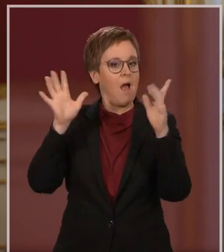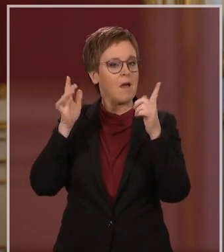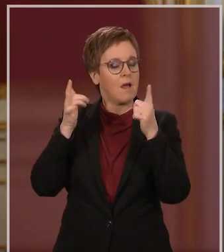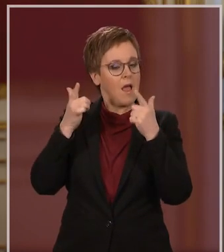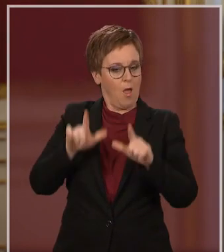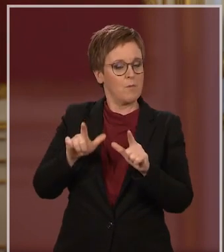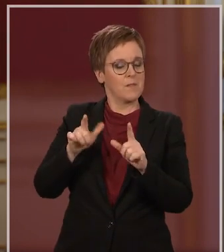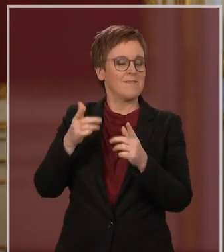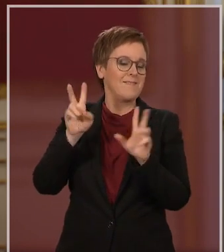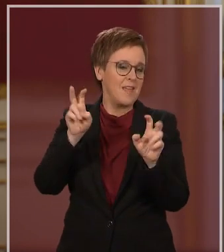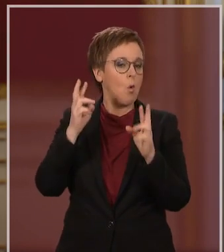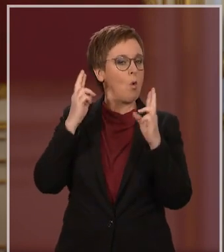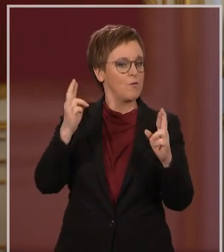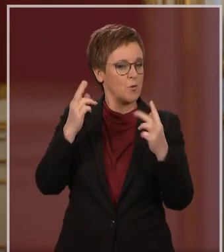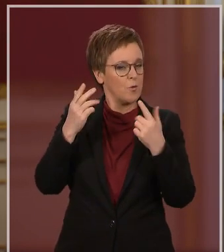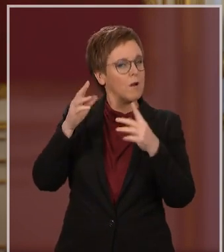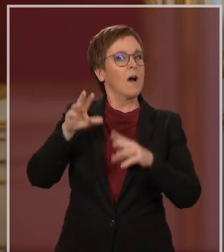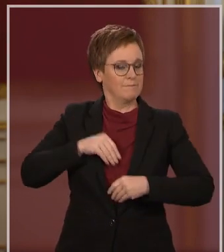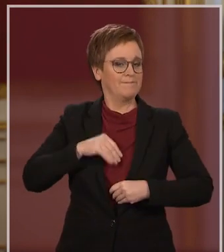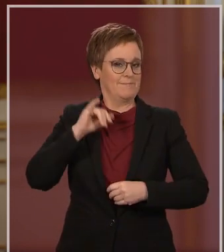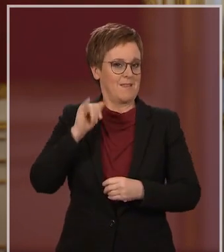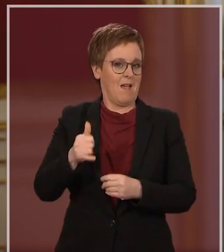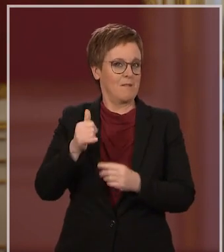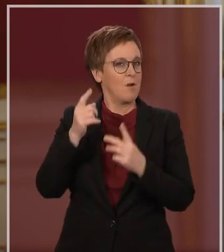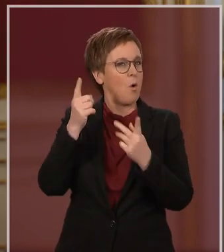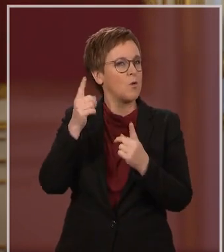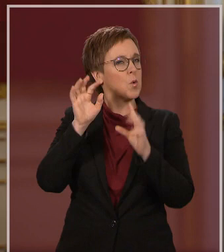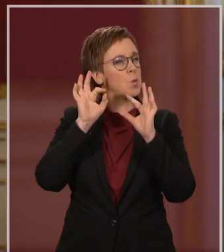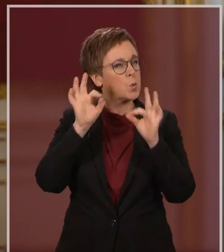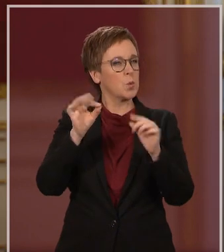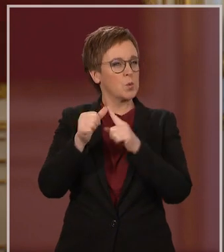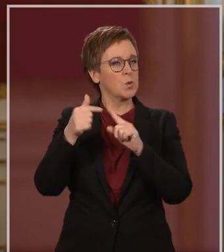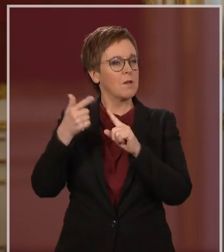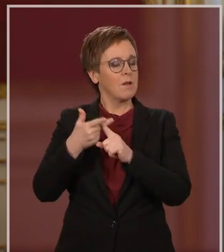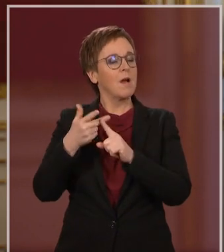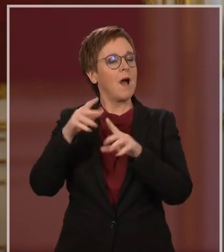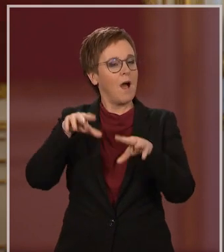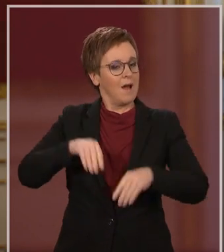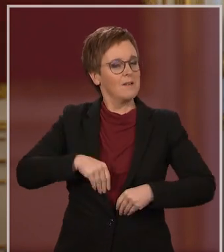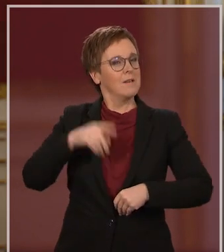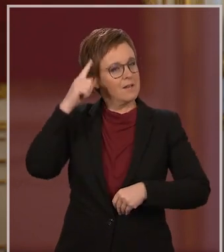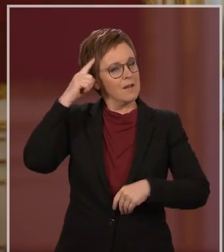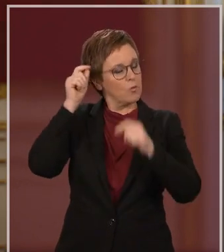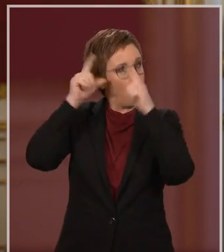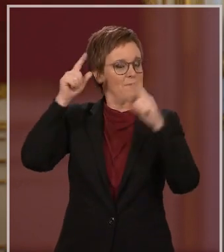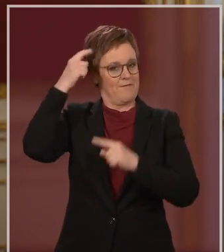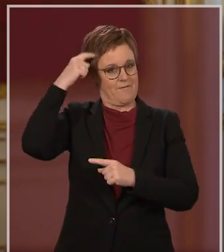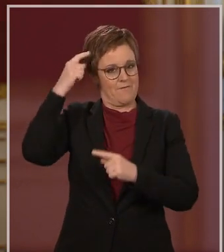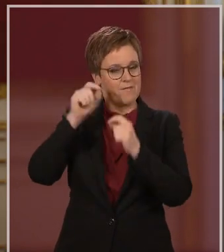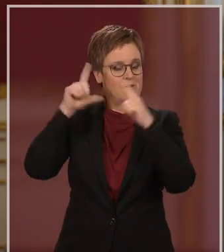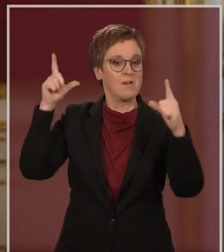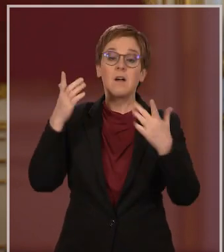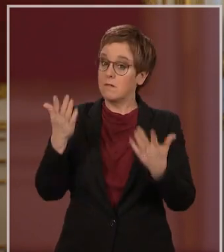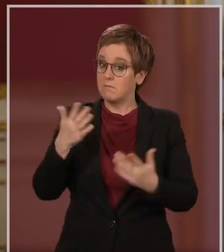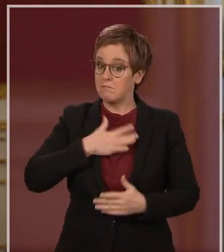die Hoffnung zulässt, dass man es zulässt, die guten Dinge zu sehen, dass man im Kopf die